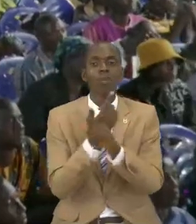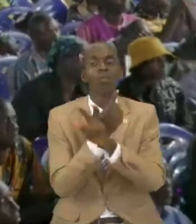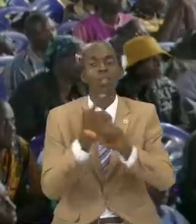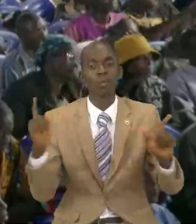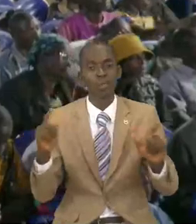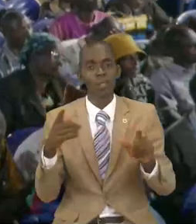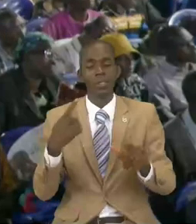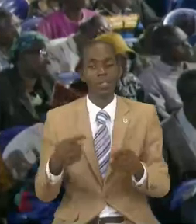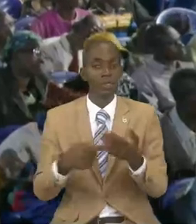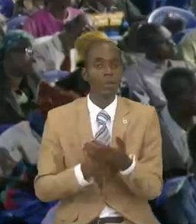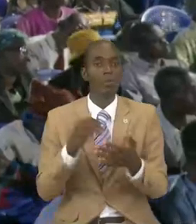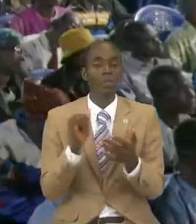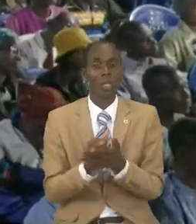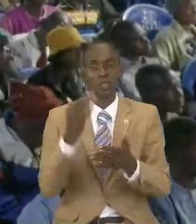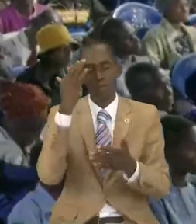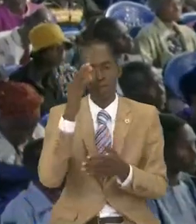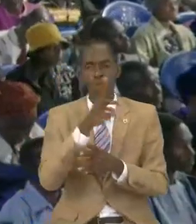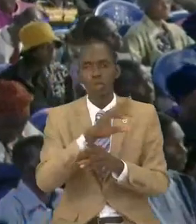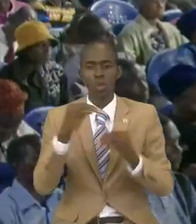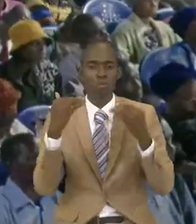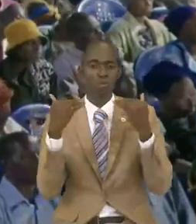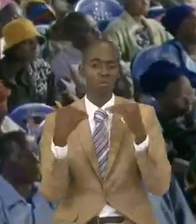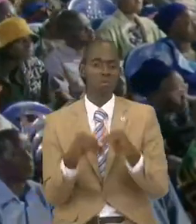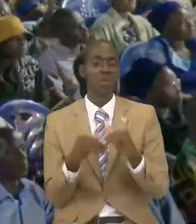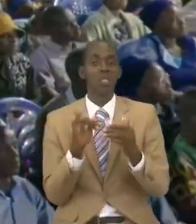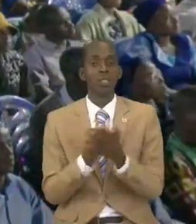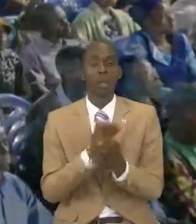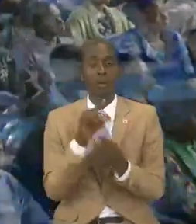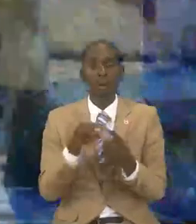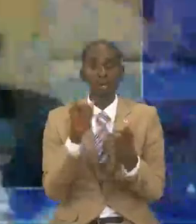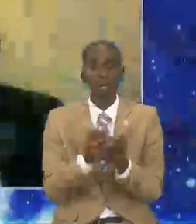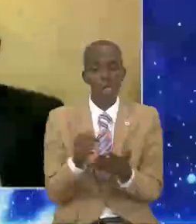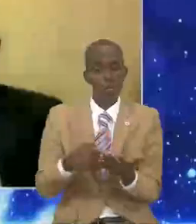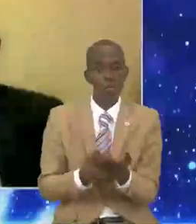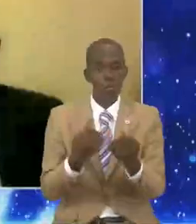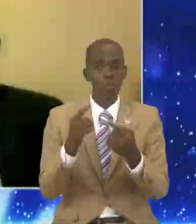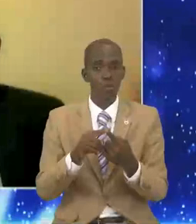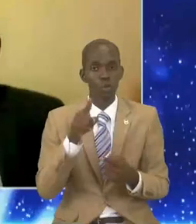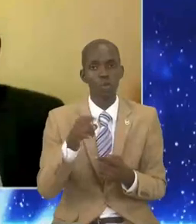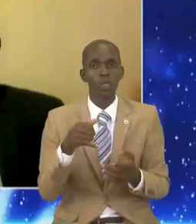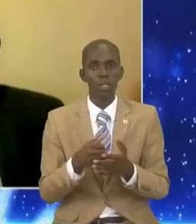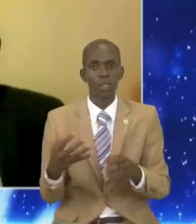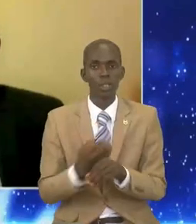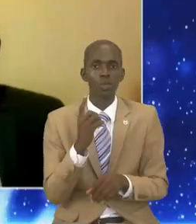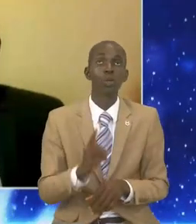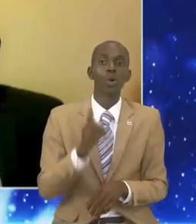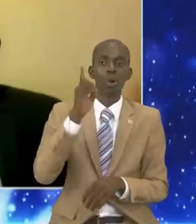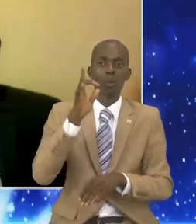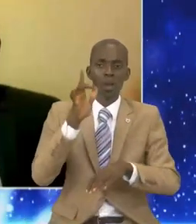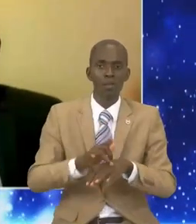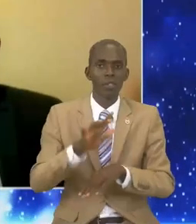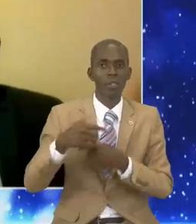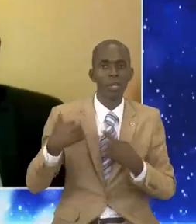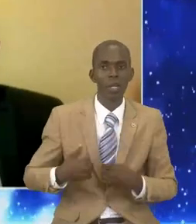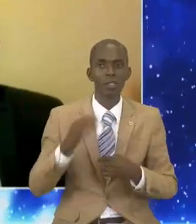libération, l'évangile qui ne connaît pas de limite. Lorsque cette bonne nouvelle te parvient, elle t'élève, Elle affecte ton